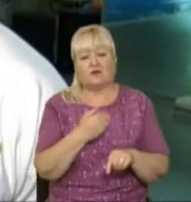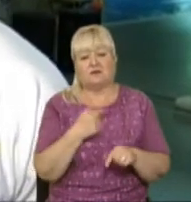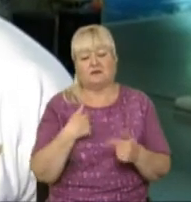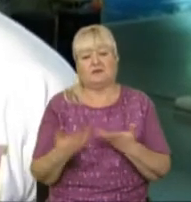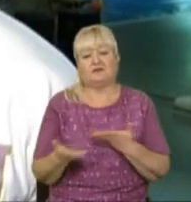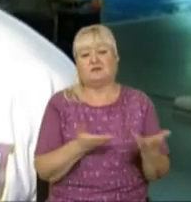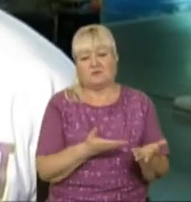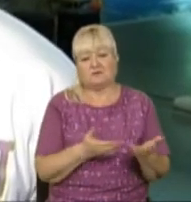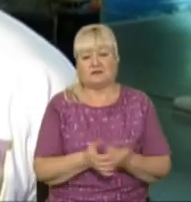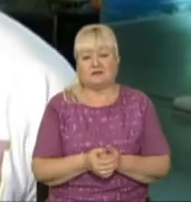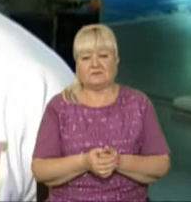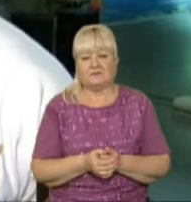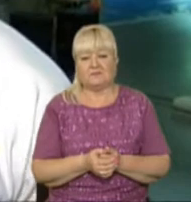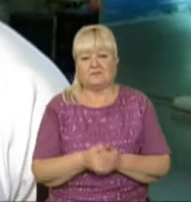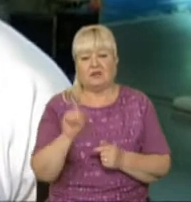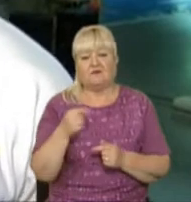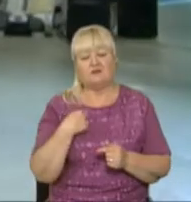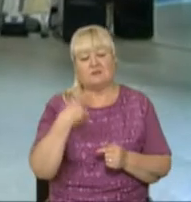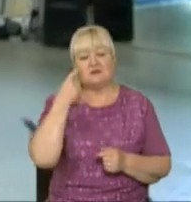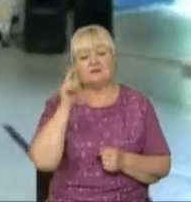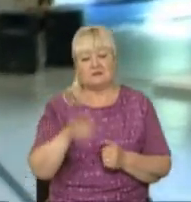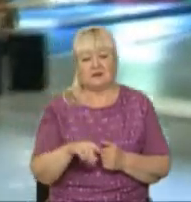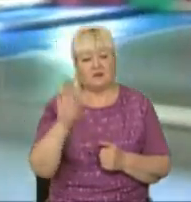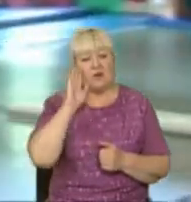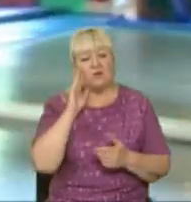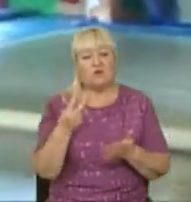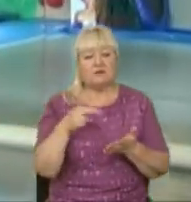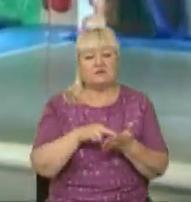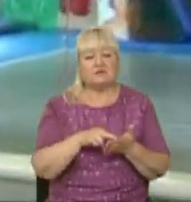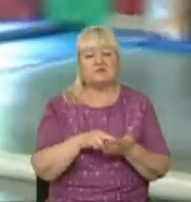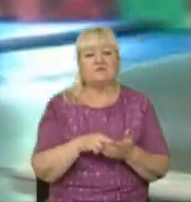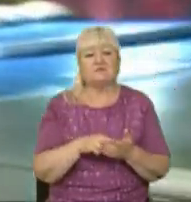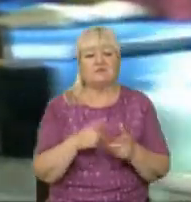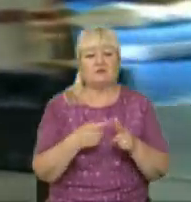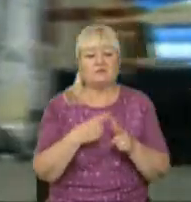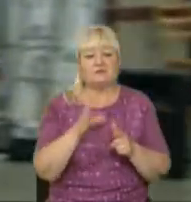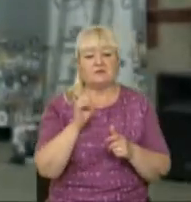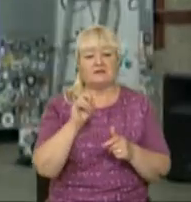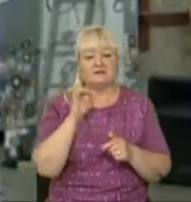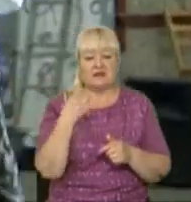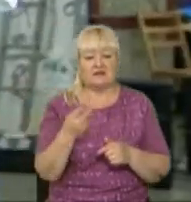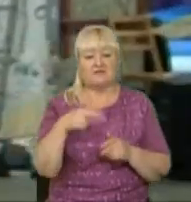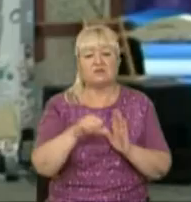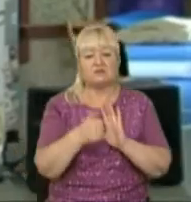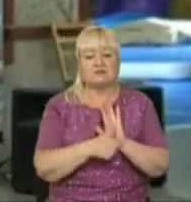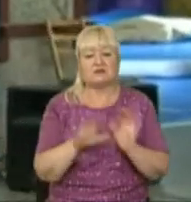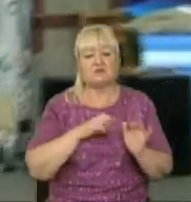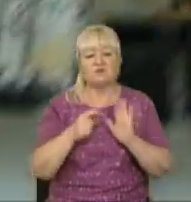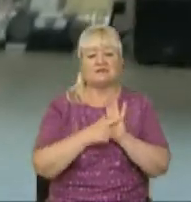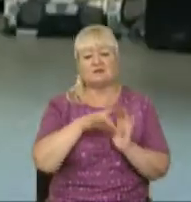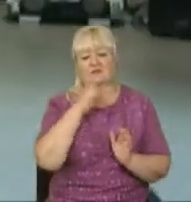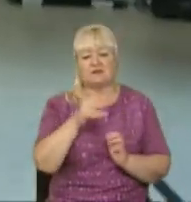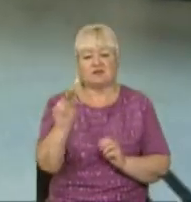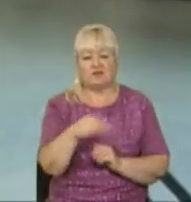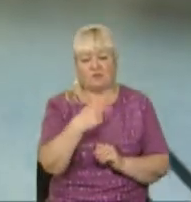мене. Ось тому, що вони мене знають. Хлопець виступає під ніком Лусі Скай. З 2016-го став семикратним чемпіоном